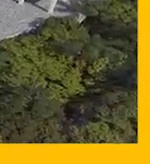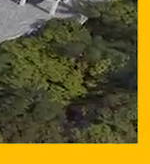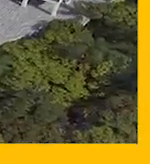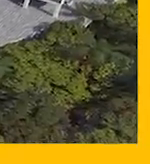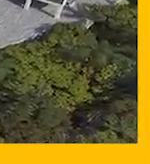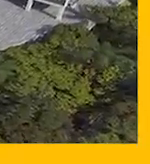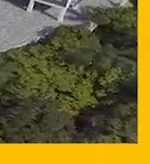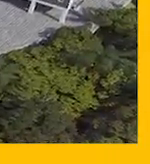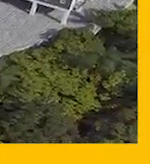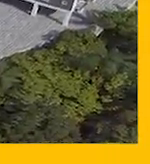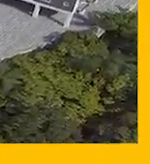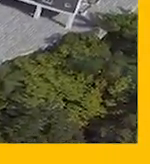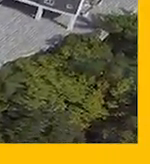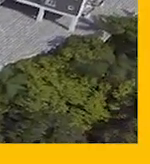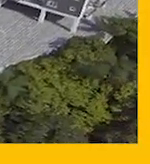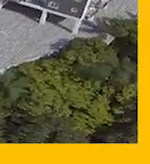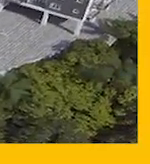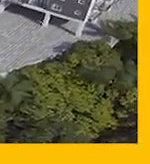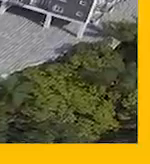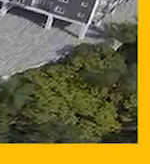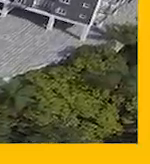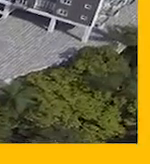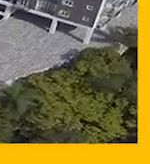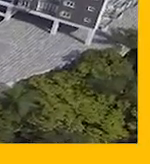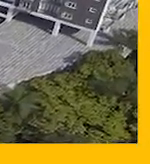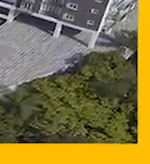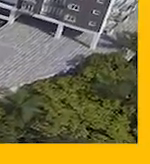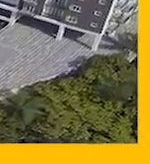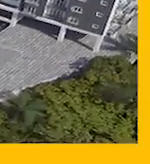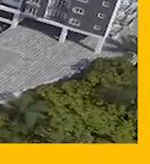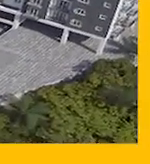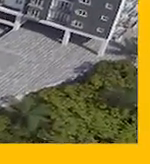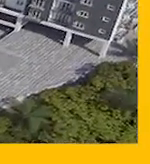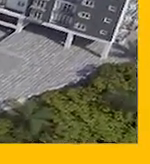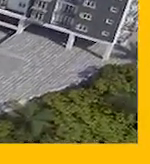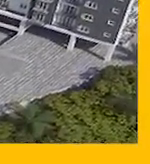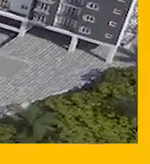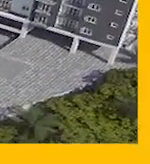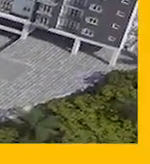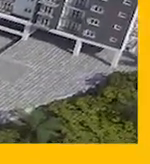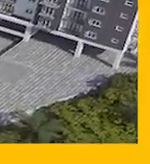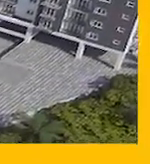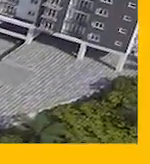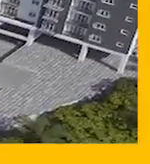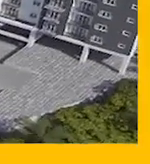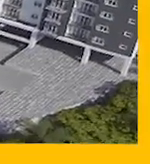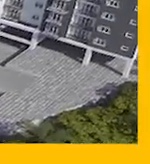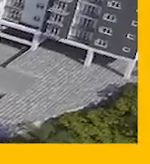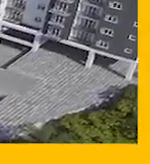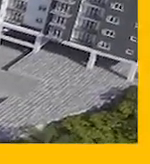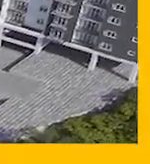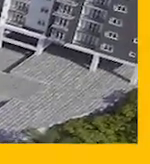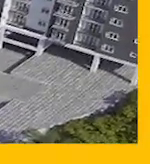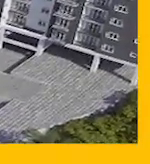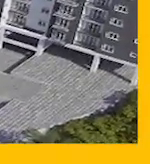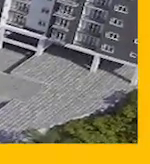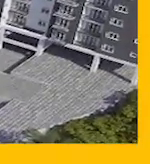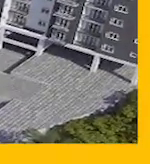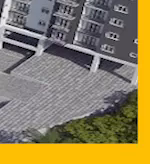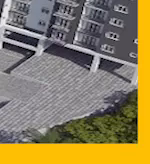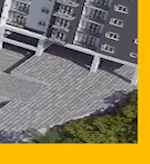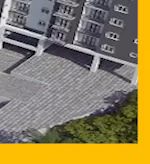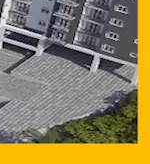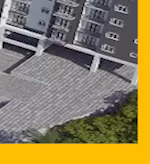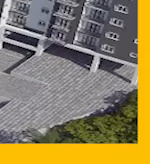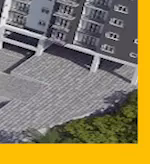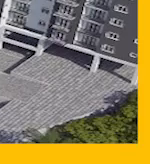රසකටම නිවාස හිමි වුණානේ. අන්න ඒ වෙනුවට කොළඹ මෙයාලට ඉන්න ලබා දෙන නිවාස තමයි මේ. කොහොම වුණත් ලස්සනම කතාව